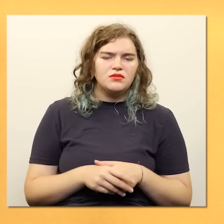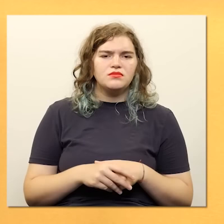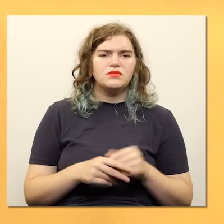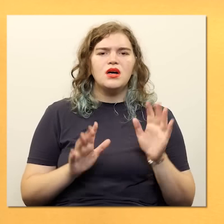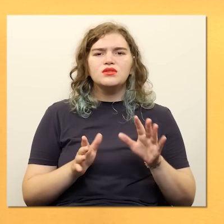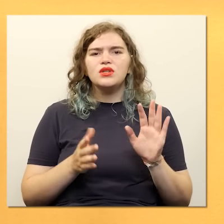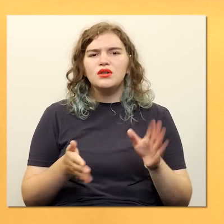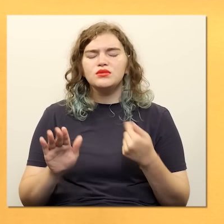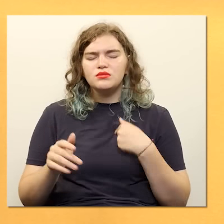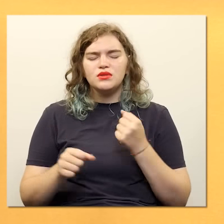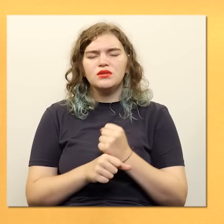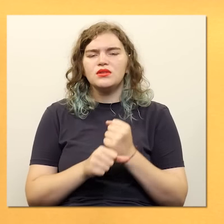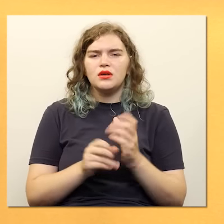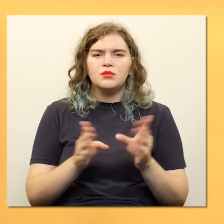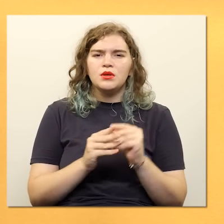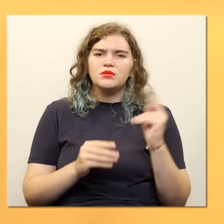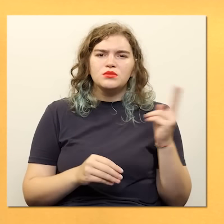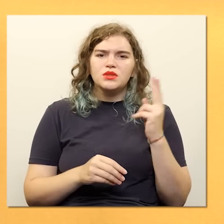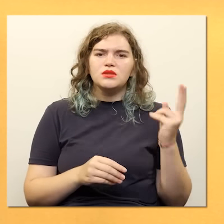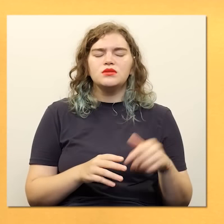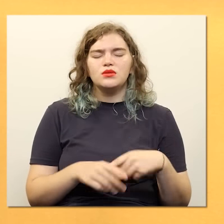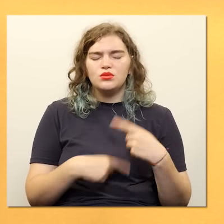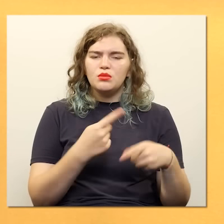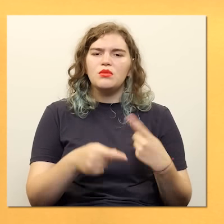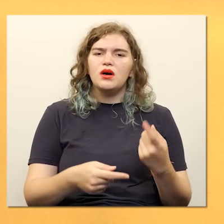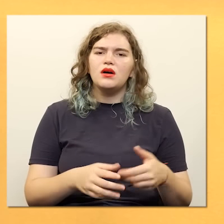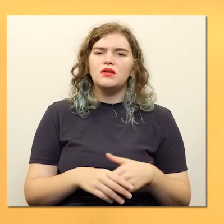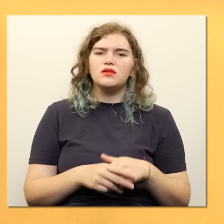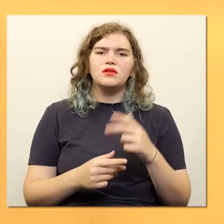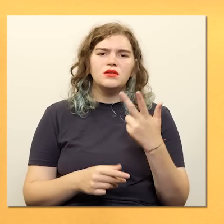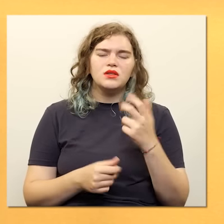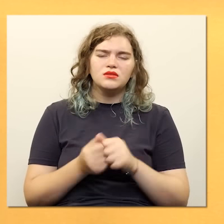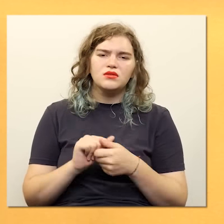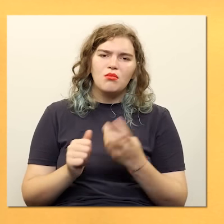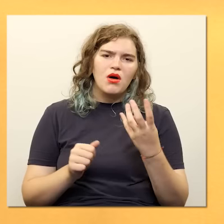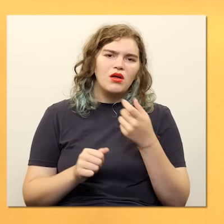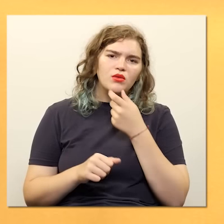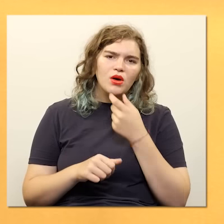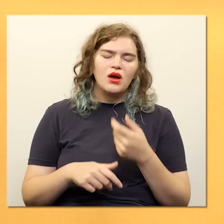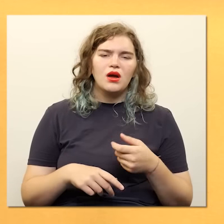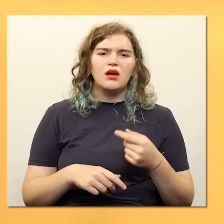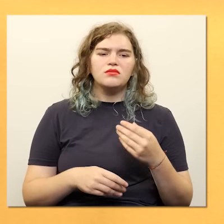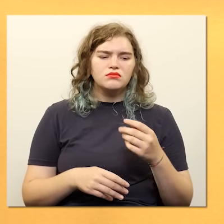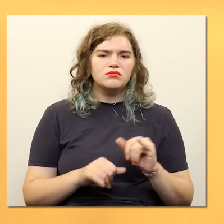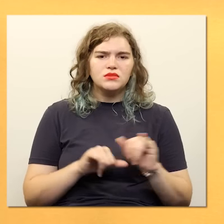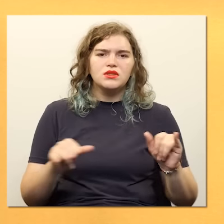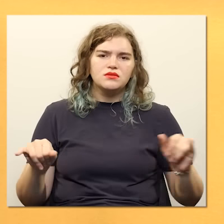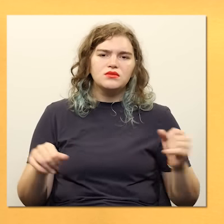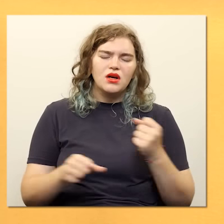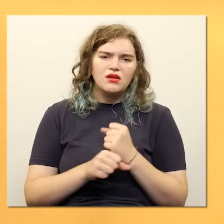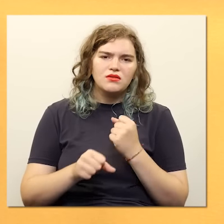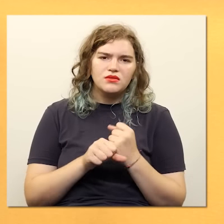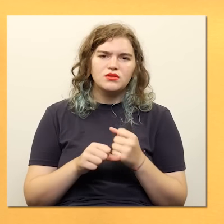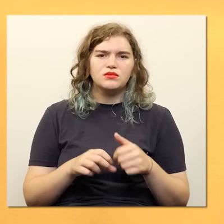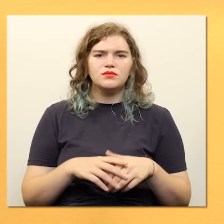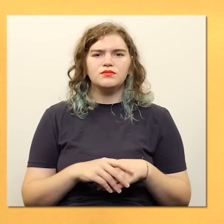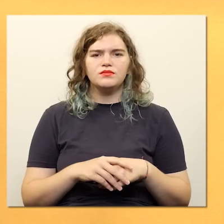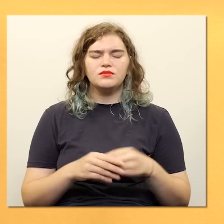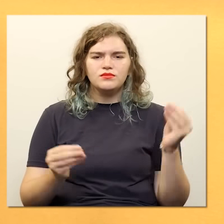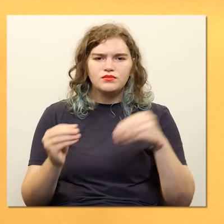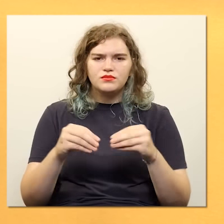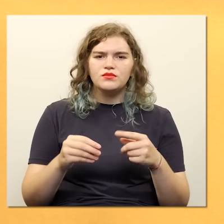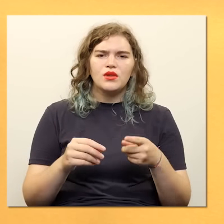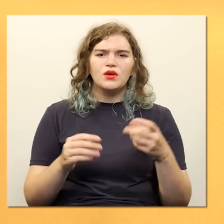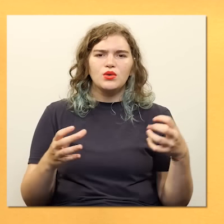Așa a început lucrarea pe care, cu ajutorul lui Dumnezeu, 3 sau 4 ani am dezvoltat-o, am făcut-o și